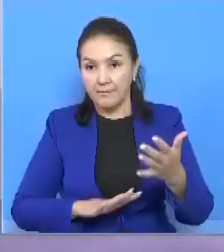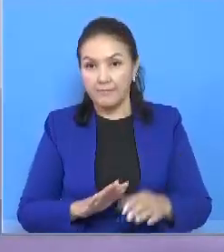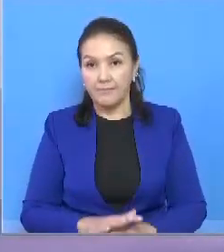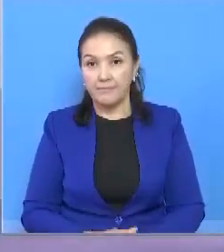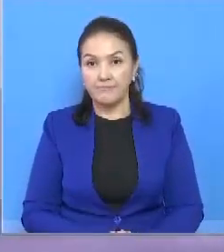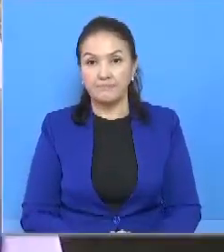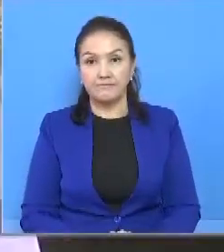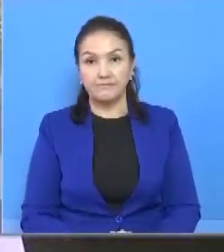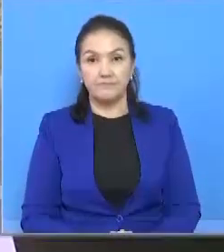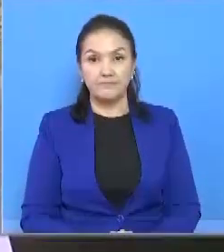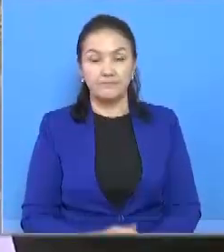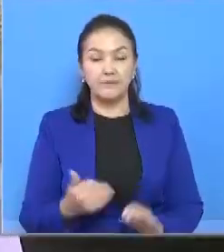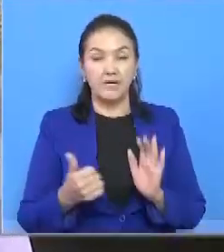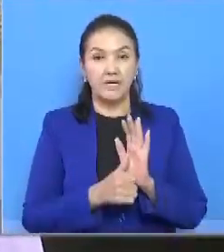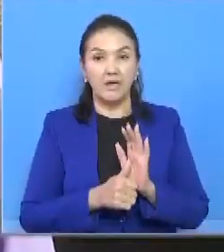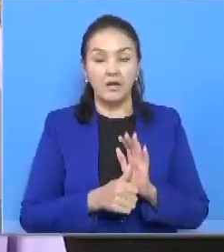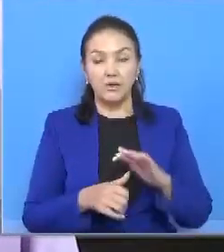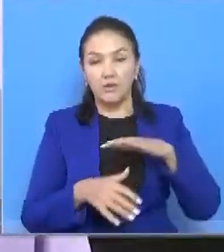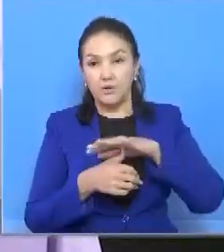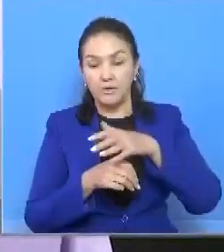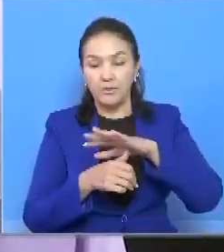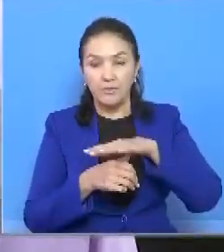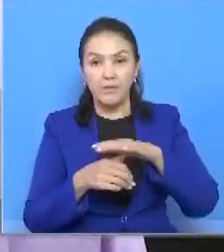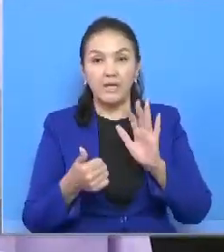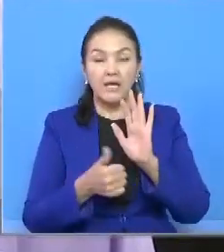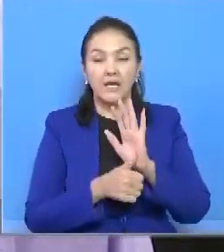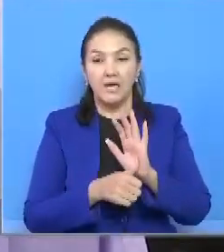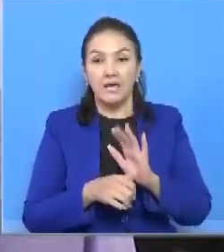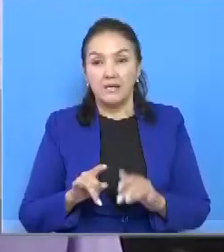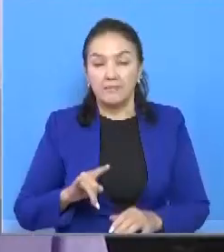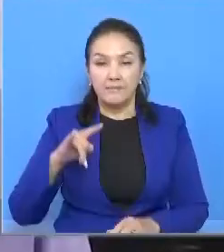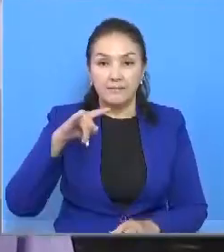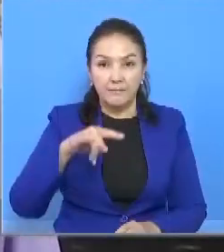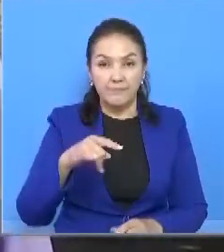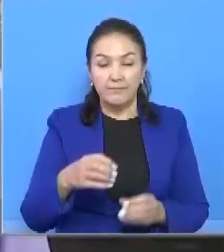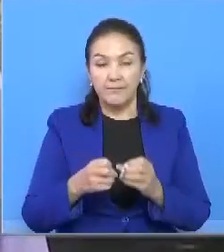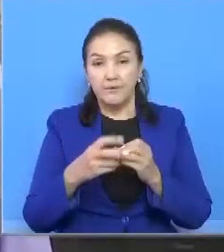жатқан медигерлер 6 ұшақ андыва, 6 жаңа аса жеңіл авиация,